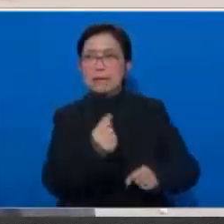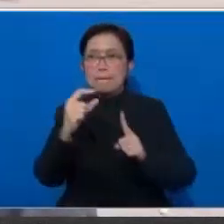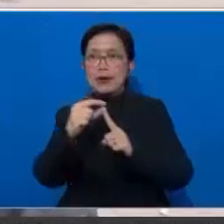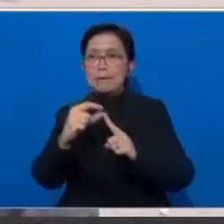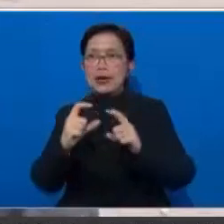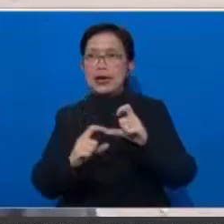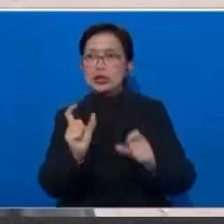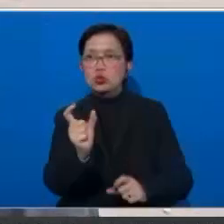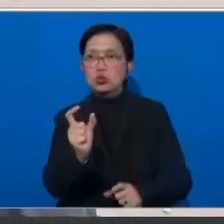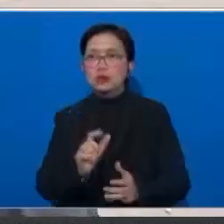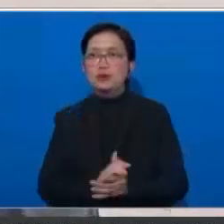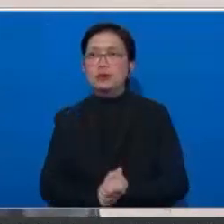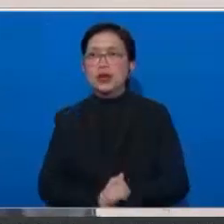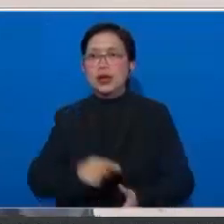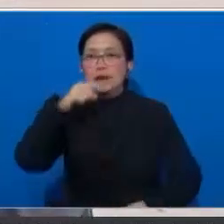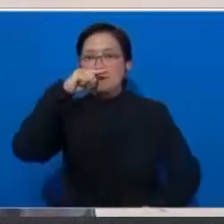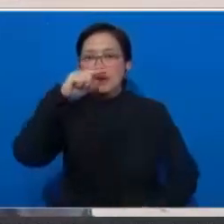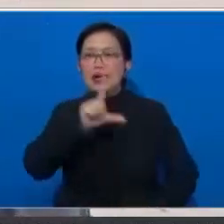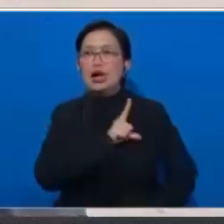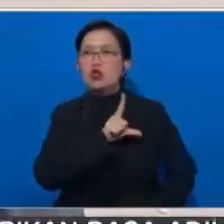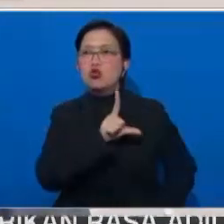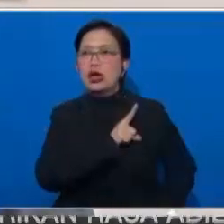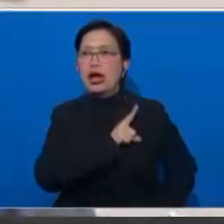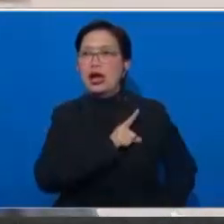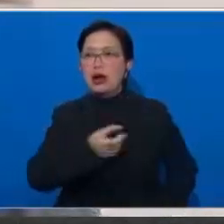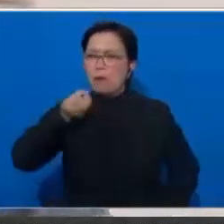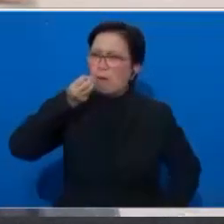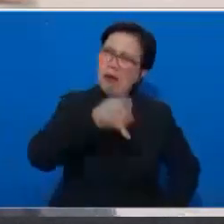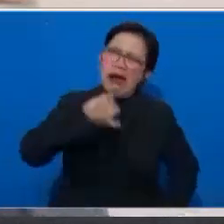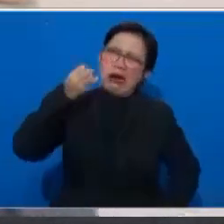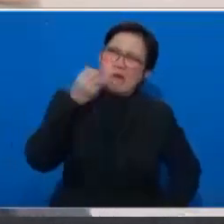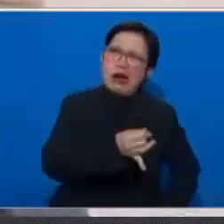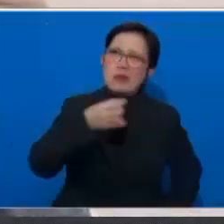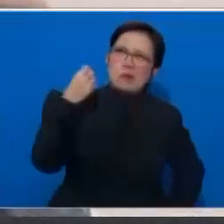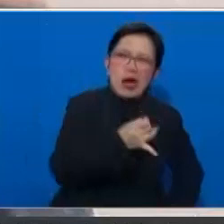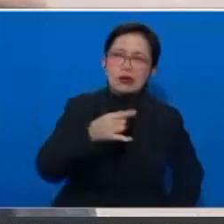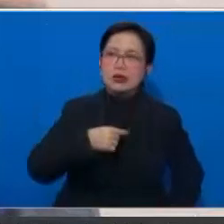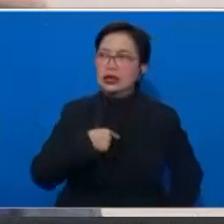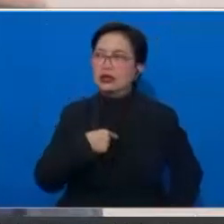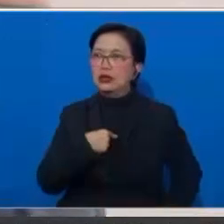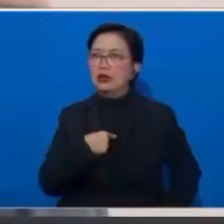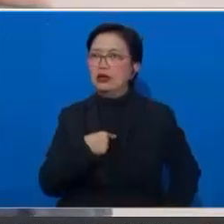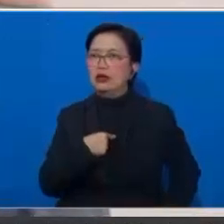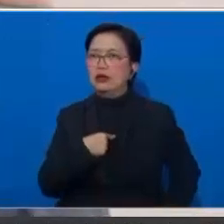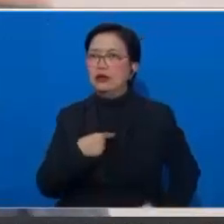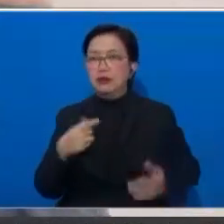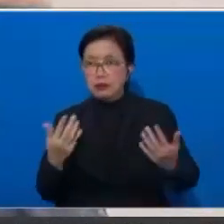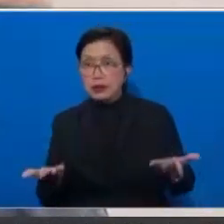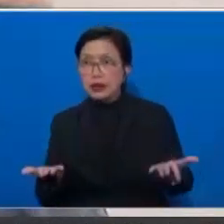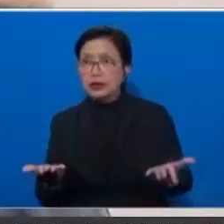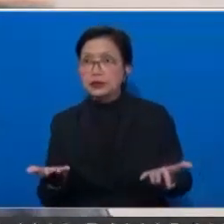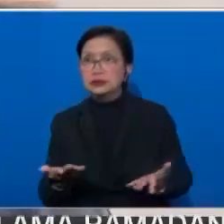Lurah itu selalu memarahi kita. Memarahi kita terus setiap hari. Apalagi yang